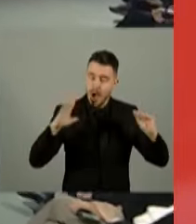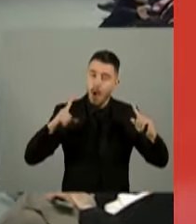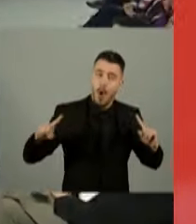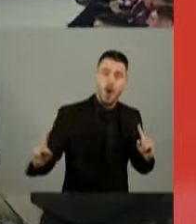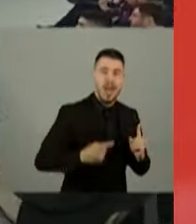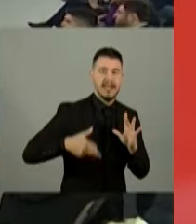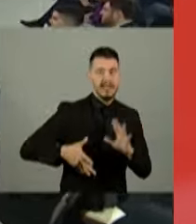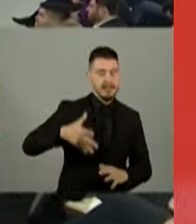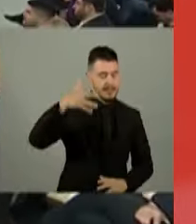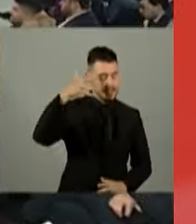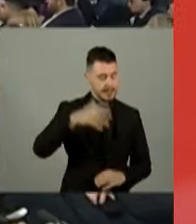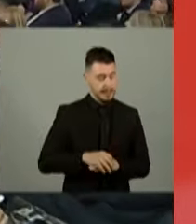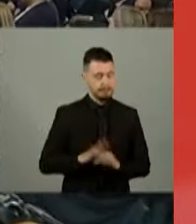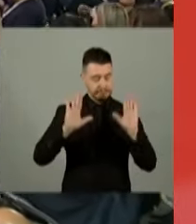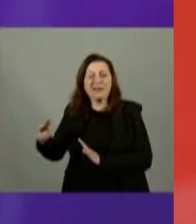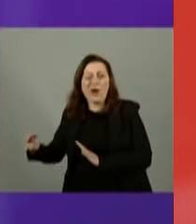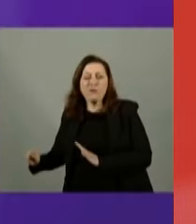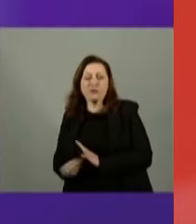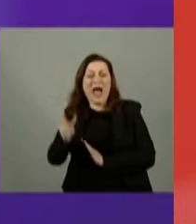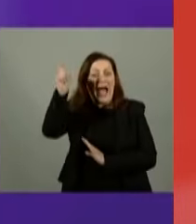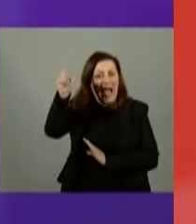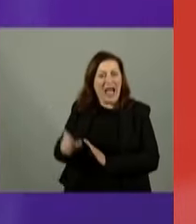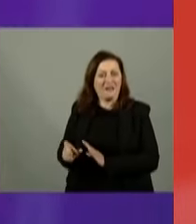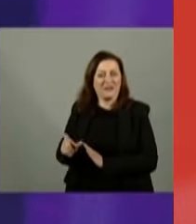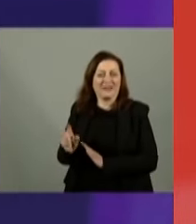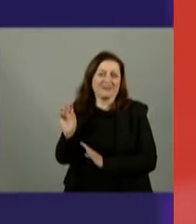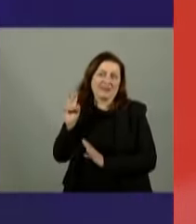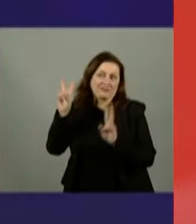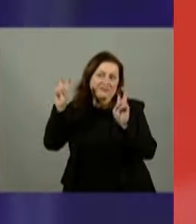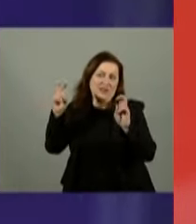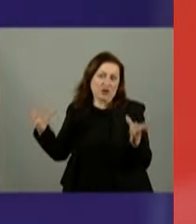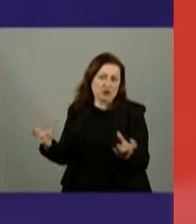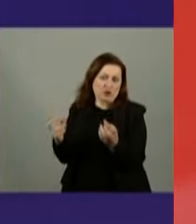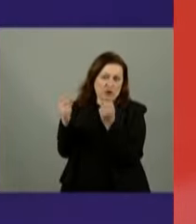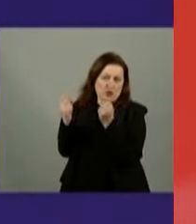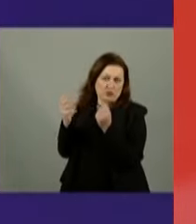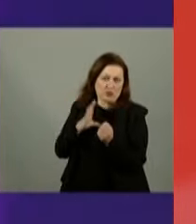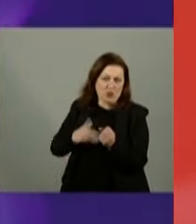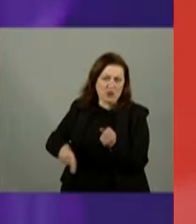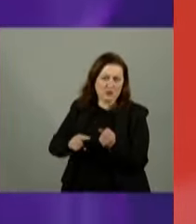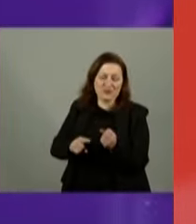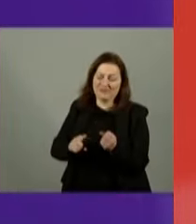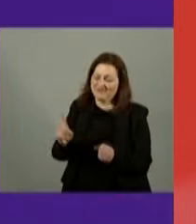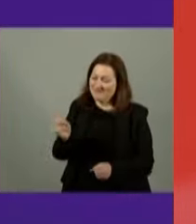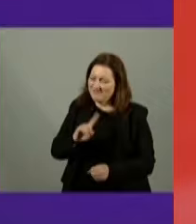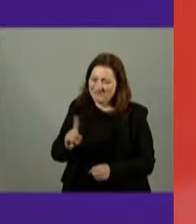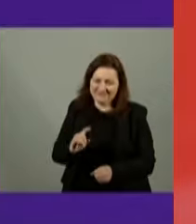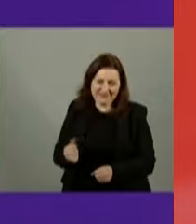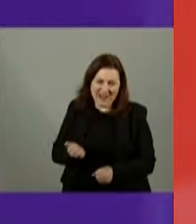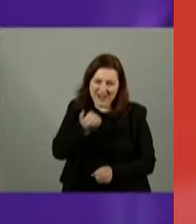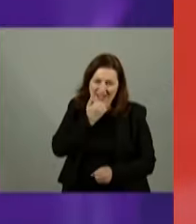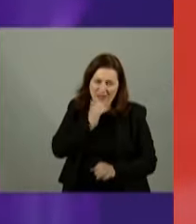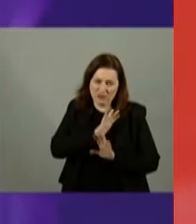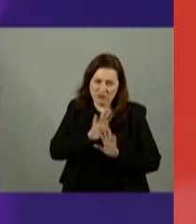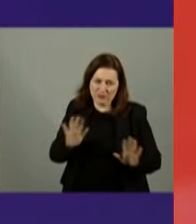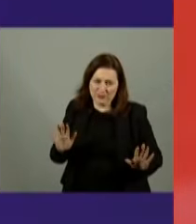έτσι οξύμορο. Ο κύριος Κασελάκης νιώθει νικητής. Γι' αυτό και μάλιστα είπε: φέρτε μου ποιον είναι αντίπαλο και να πάμε να ζητάει ο ίδιος debate, όταν και ο ίδιος, ξέρεις,